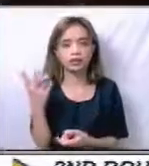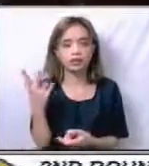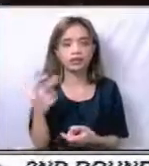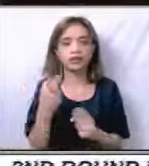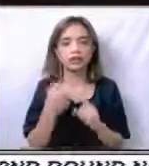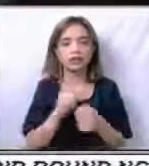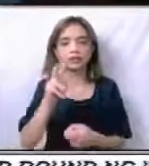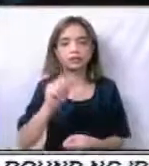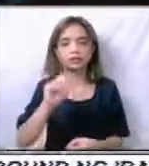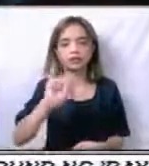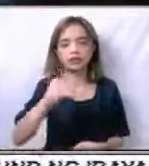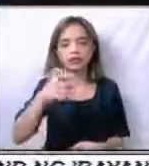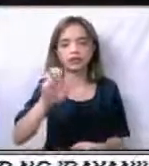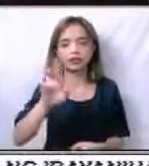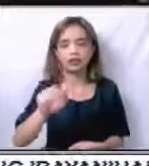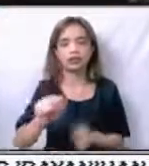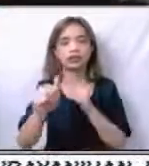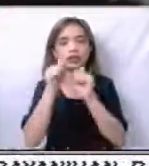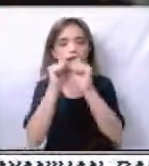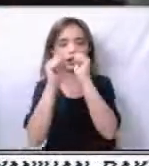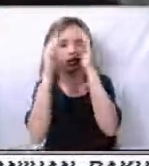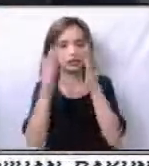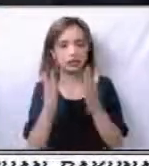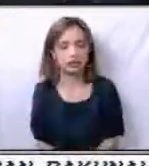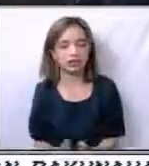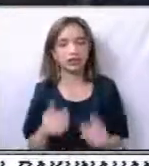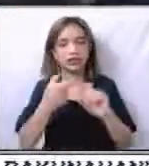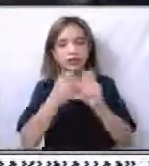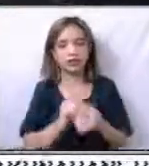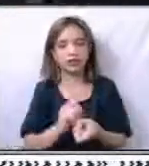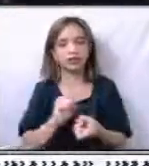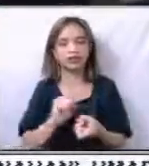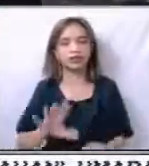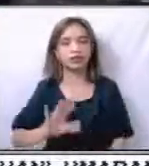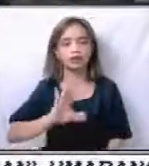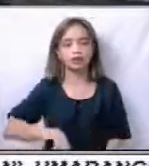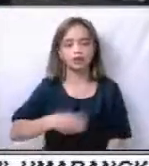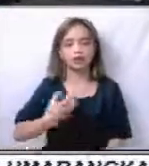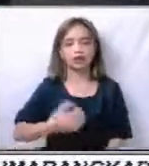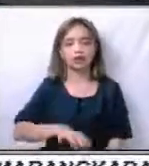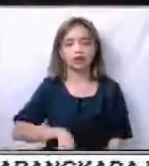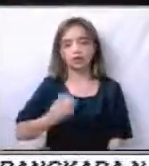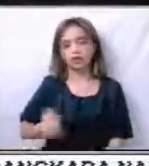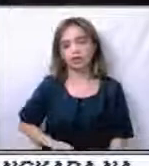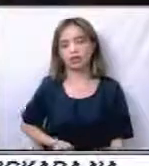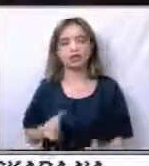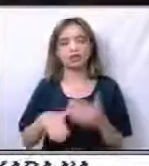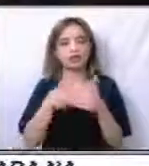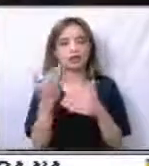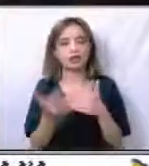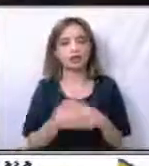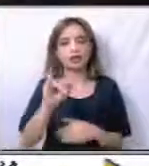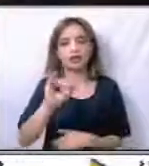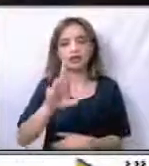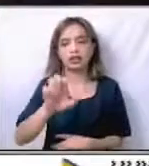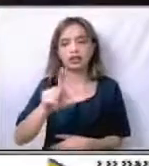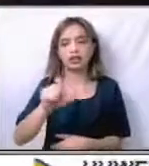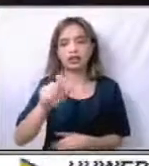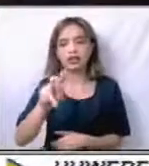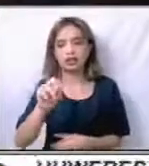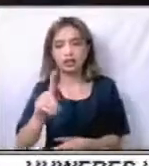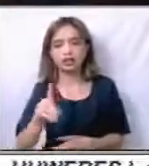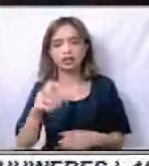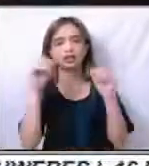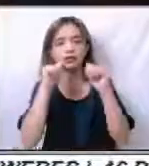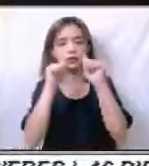Nigeria, Ambassador Borhan Udin ng Bangladesh, Ambassador William Carlos ng Ireland at Ambassador Raducha